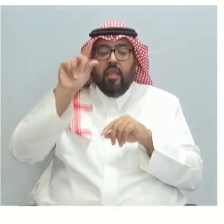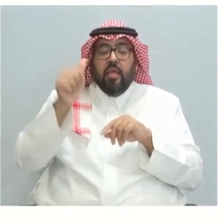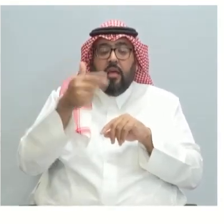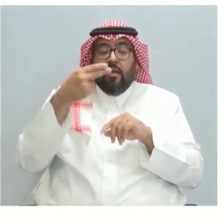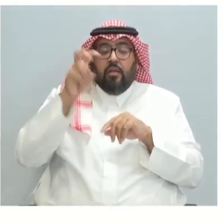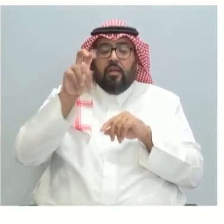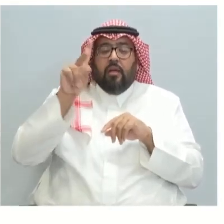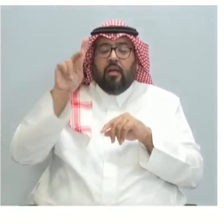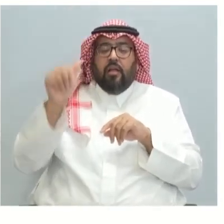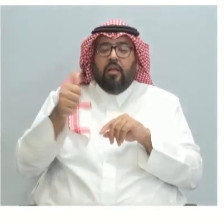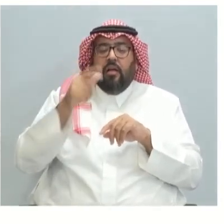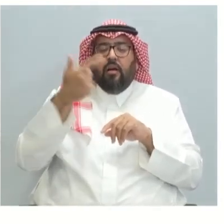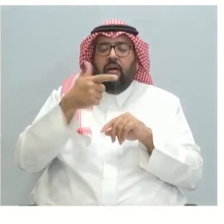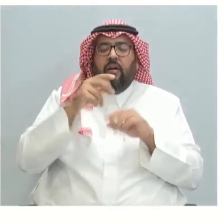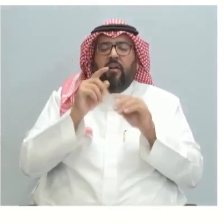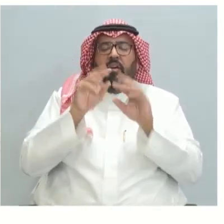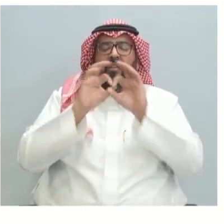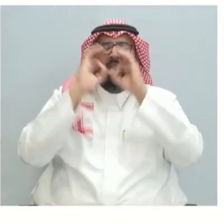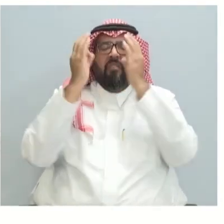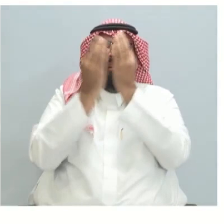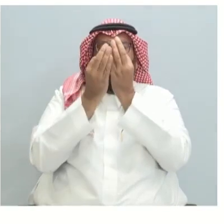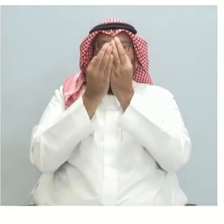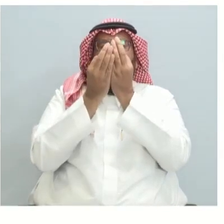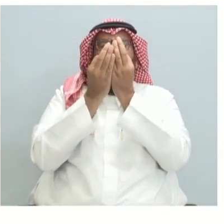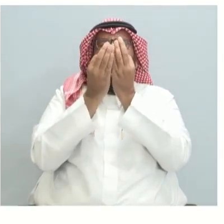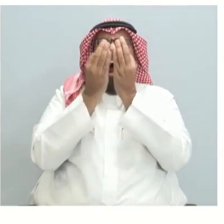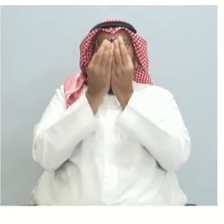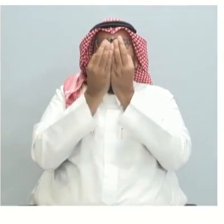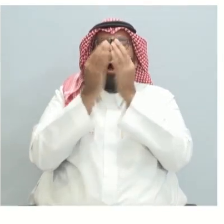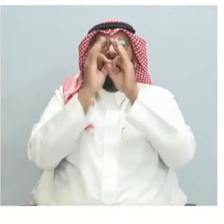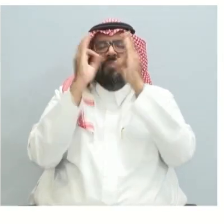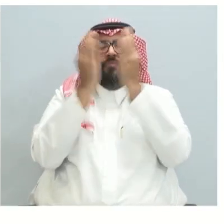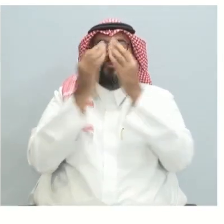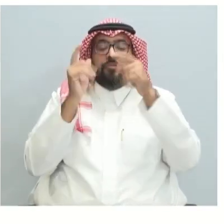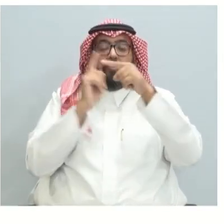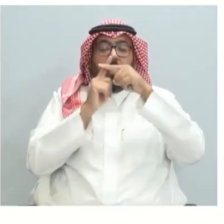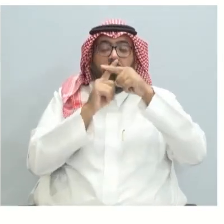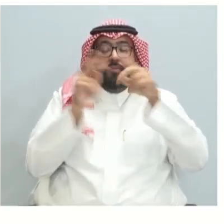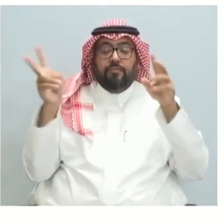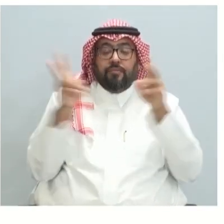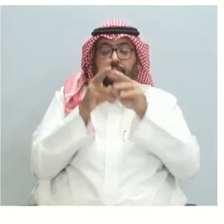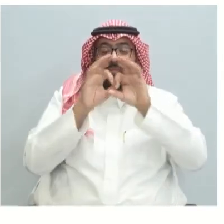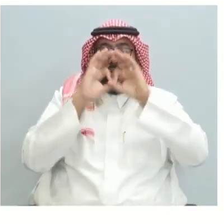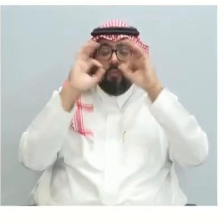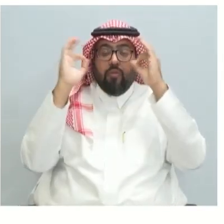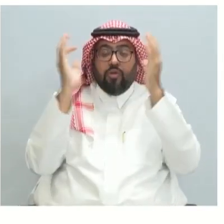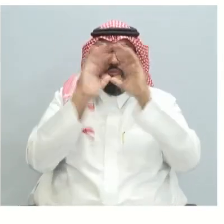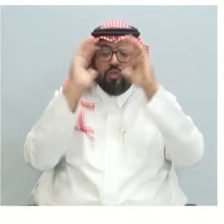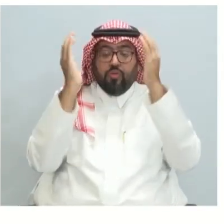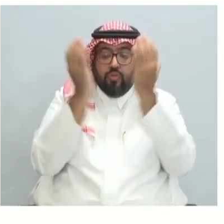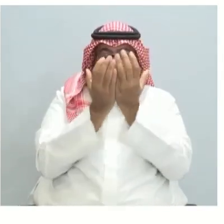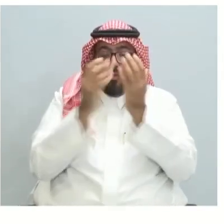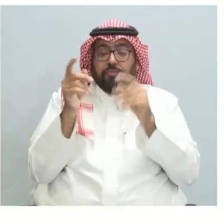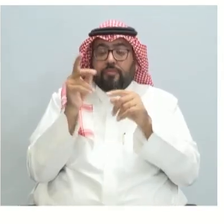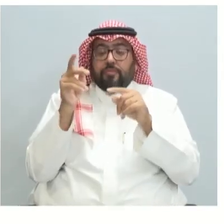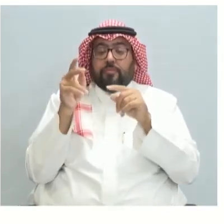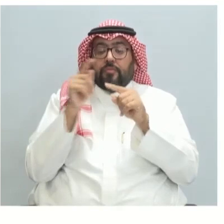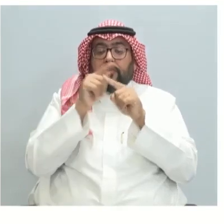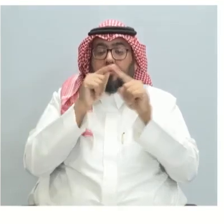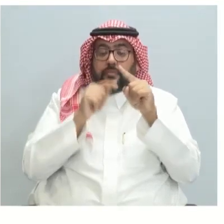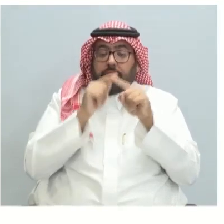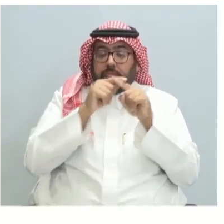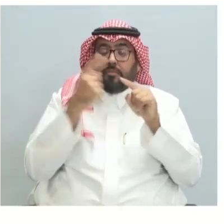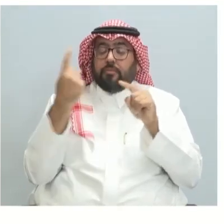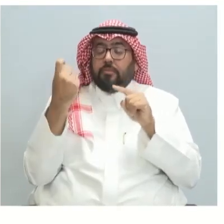ومجموع نسبها يساوي مئه في المئه اذا الرسم الذي يعرض البيانات على هيئه اجزاء من الكل في الدائره